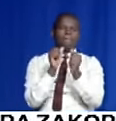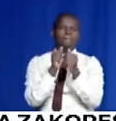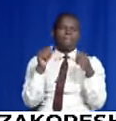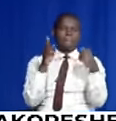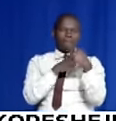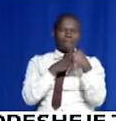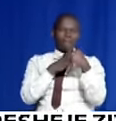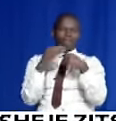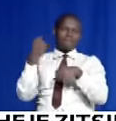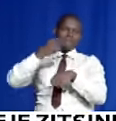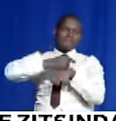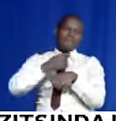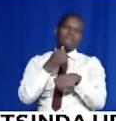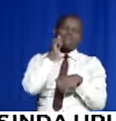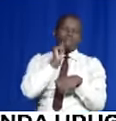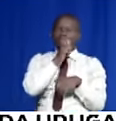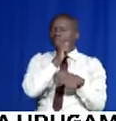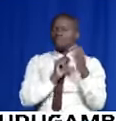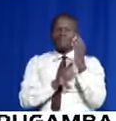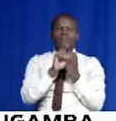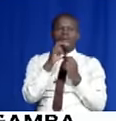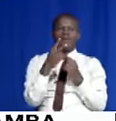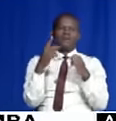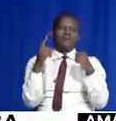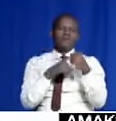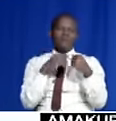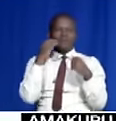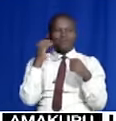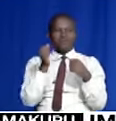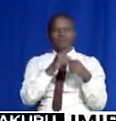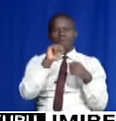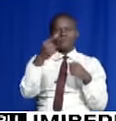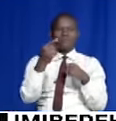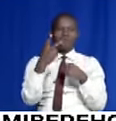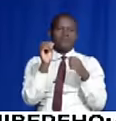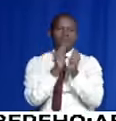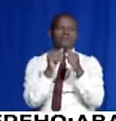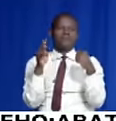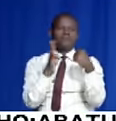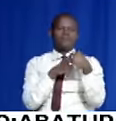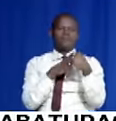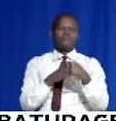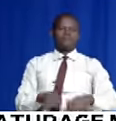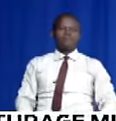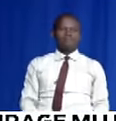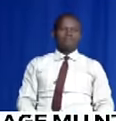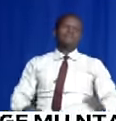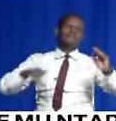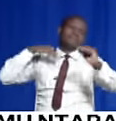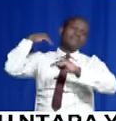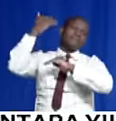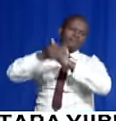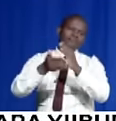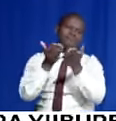2019 ku munsi wo kuwa gatandatu tariki 26 z'ukwezi kwa mbere 2019 nyuma yaha